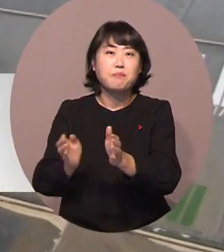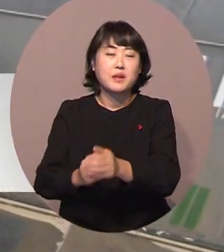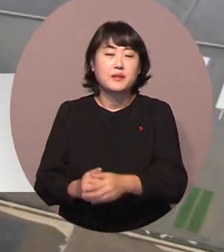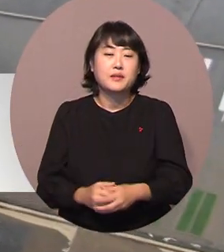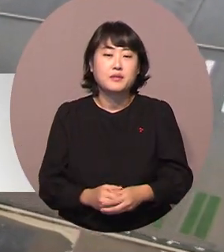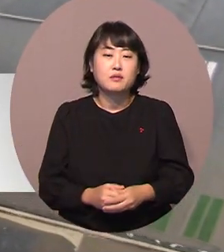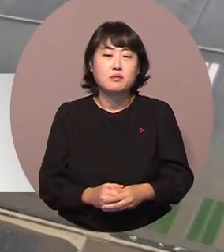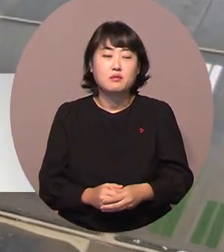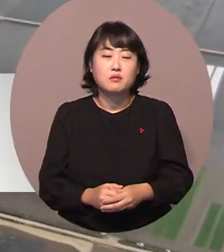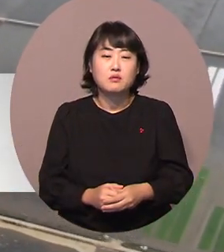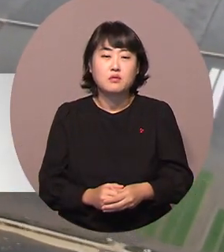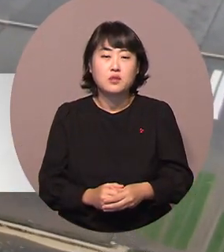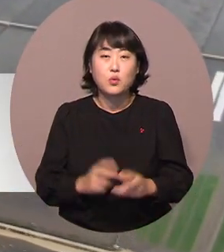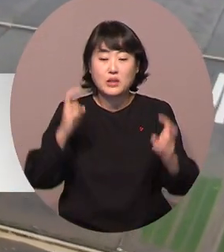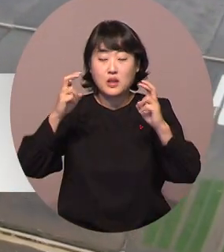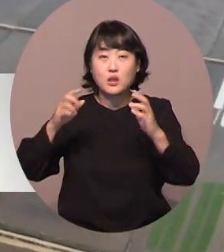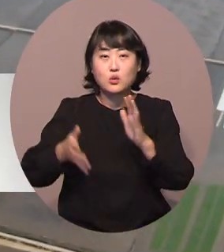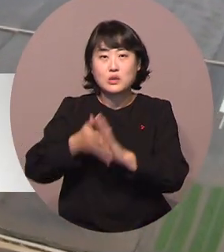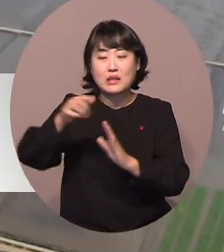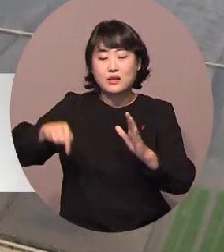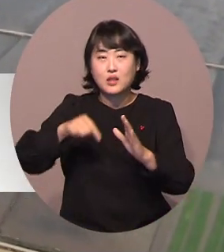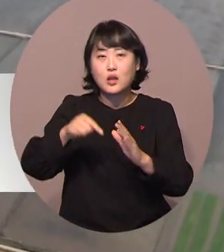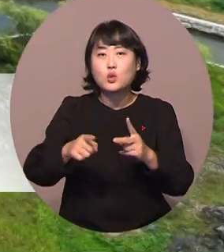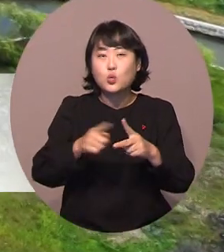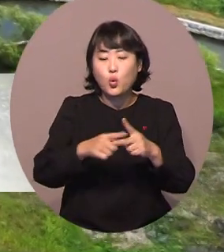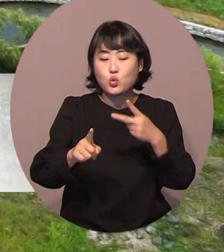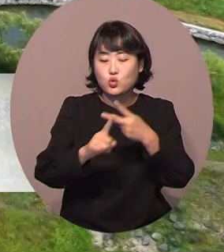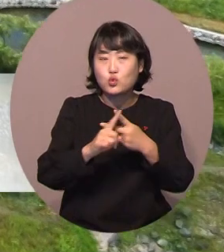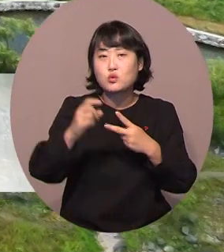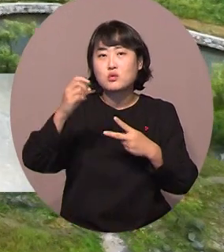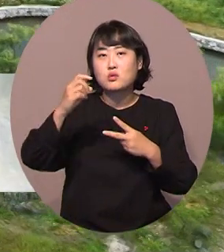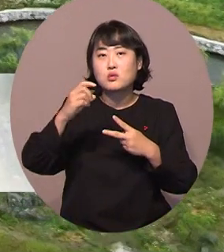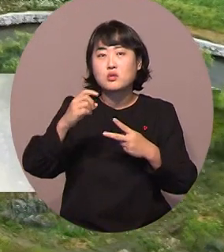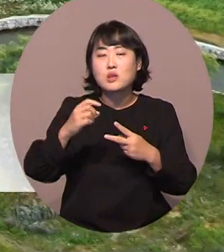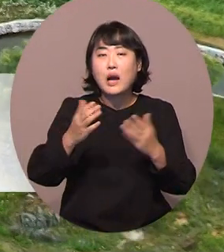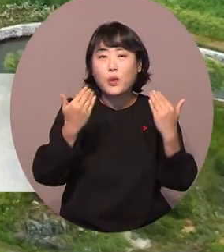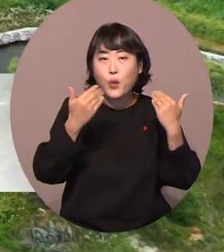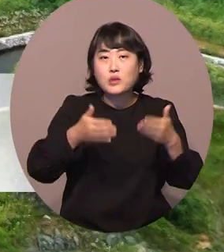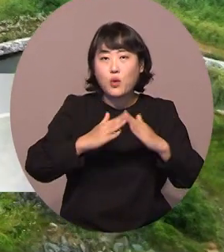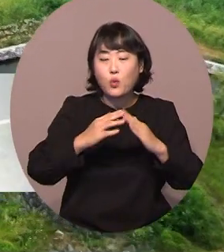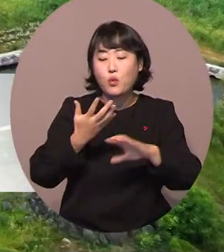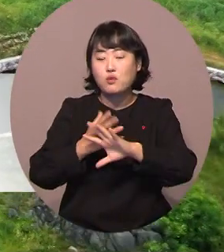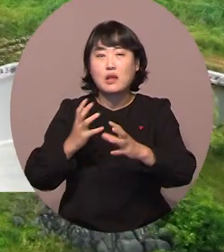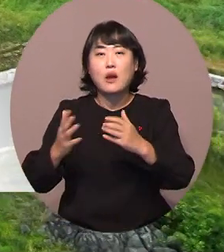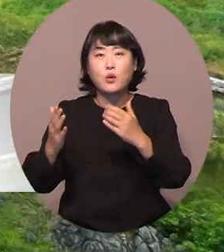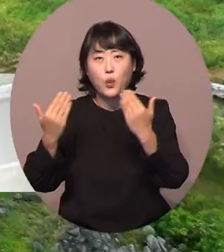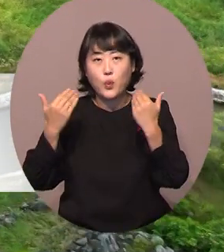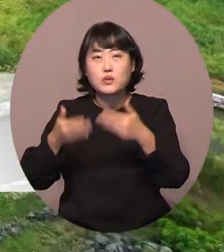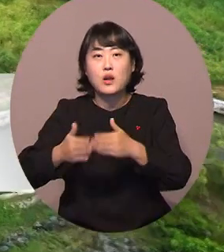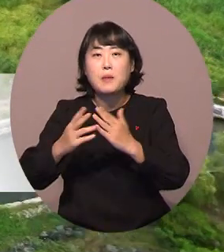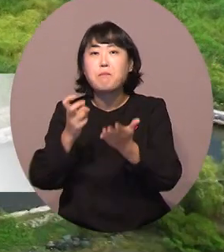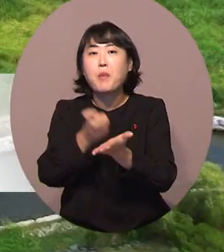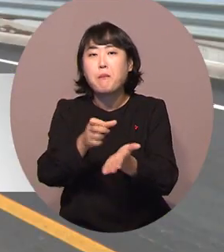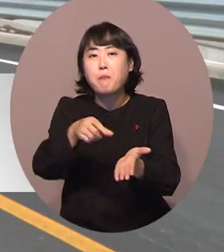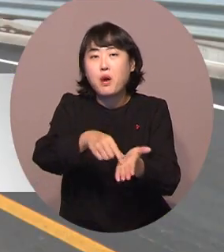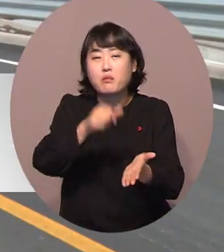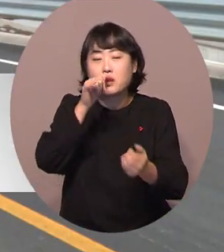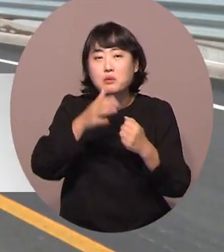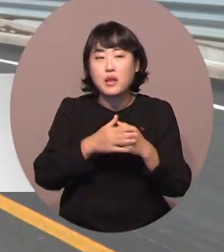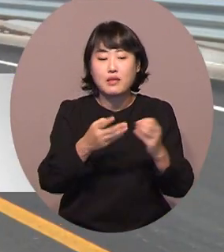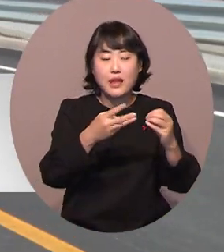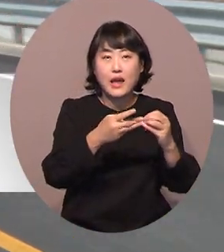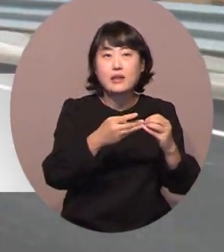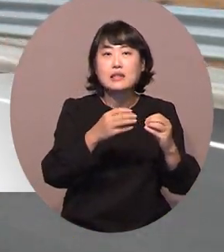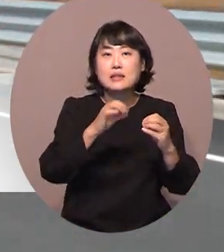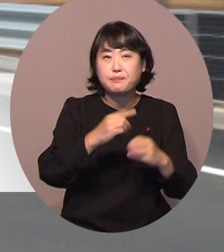또 기업도시 안에 초중등 외국 교육기관 설립을 허용하는 내용이 담겨 태안군이 안과